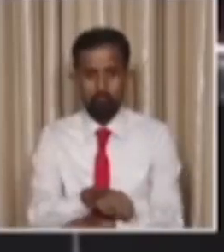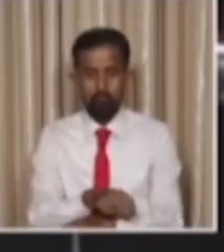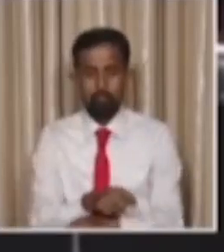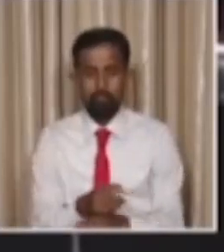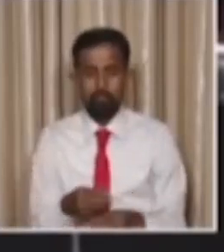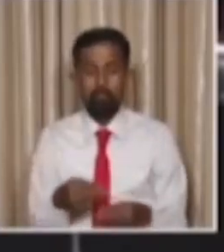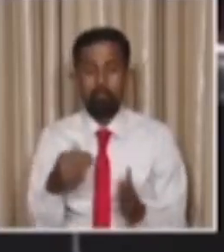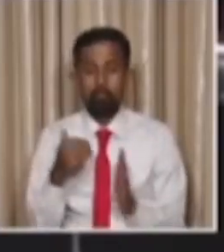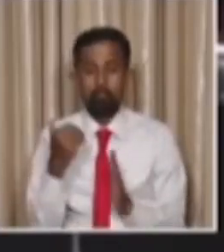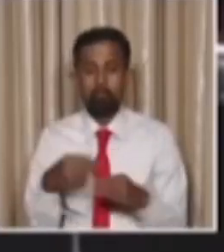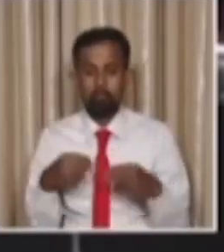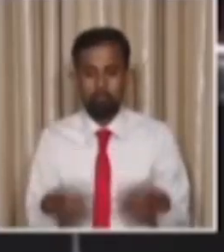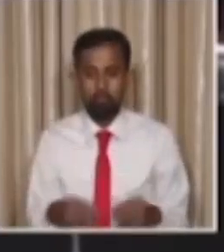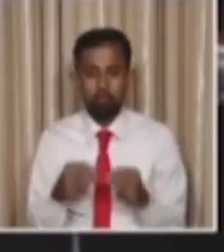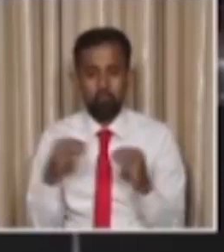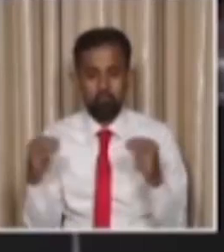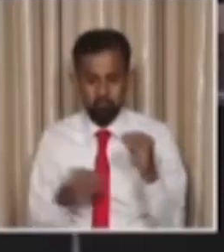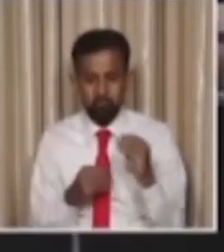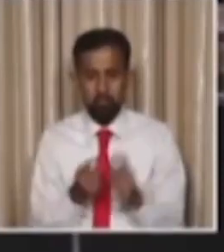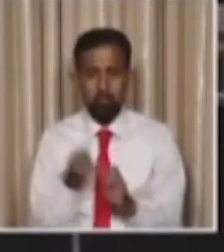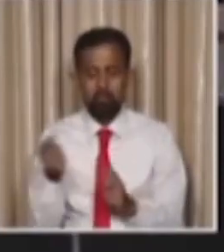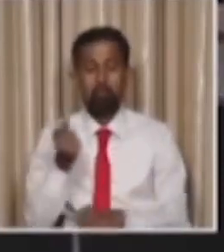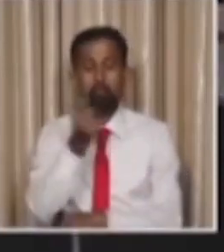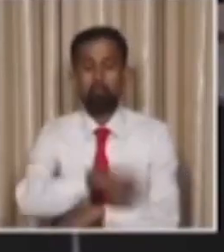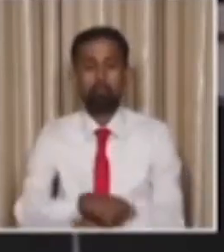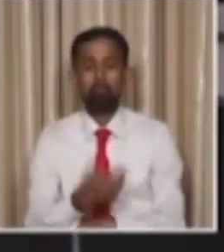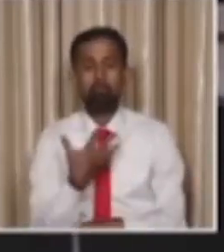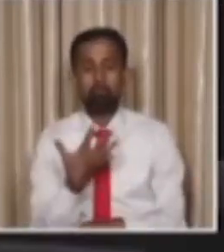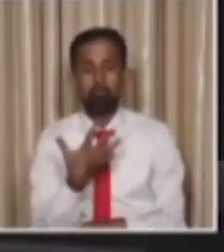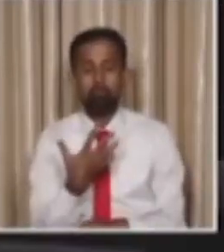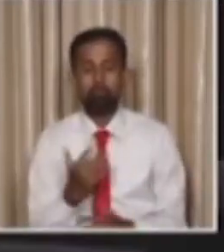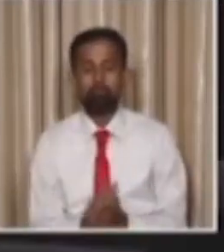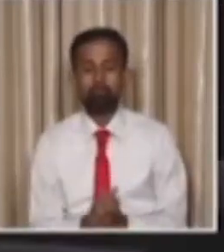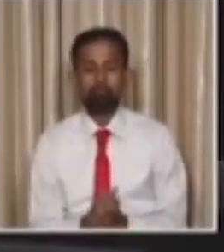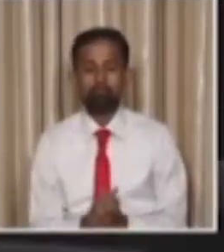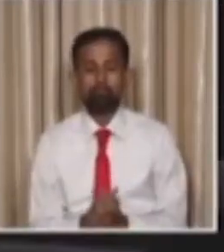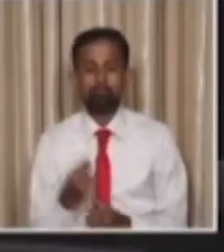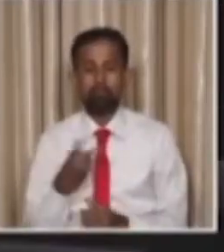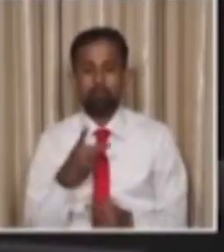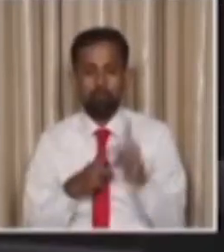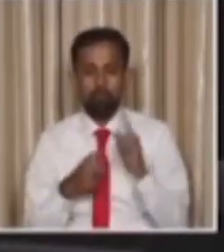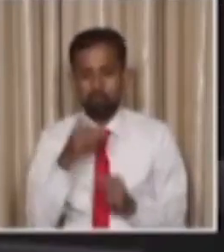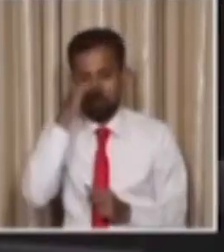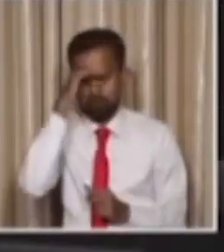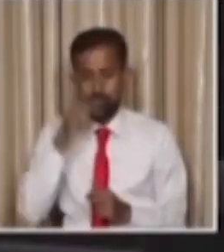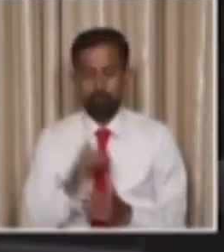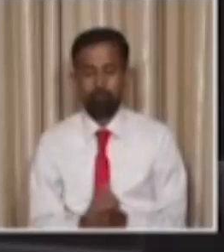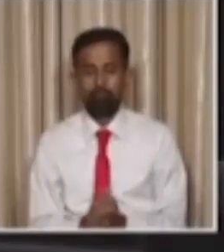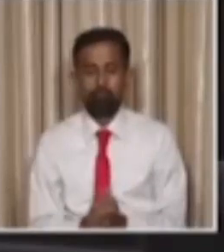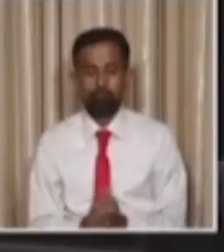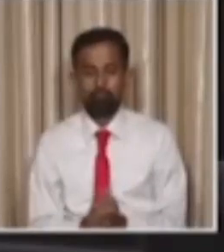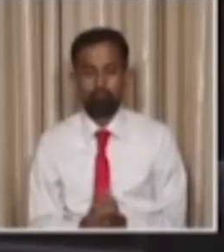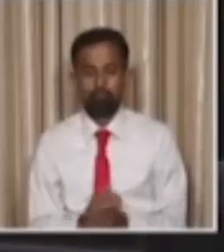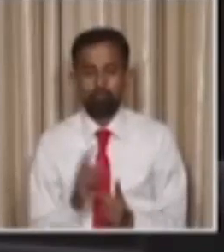හානි පූර්ණය කිරීම සඳහා අරන් තියෙන ක්‍රියාමාර්ග මොනවද? ගරු නියෝජ්‍ය කතානායකතුමනි,